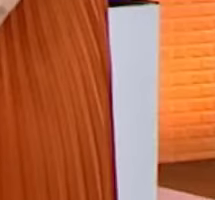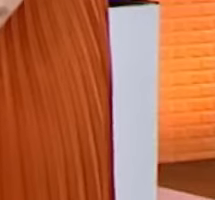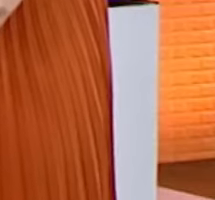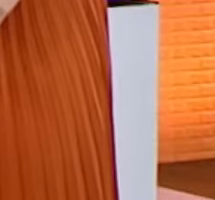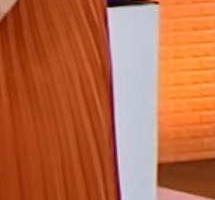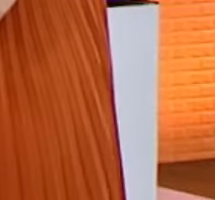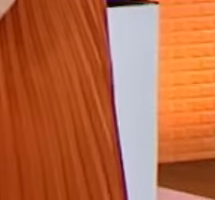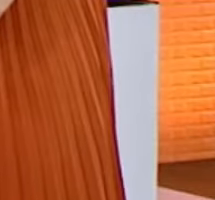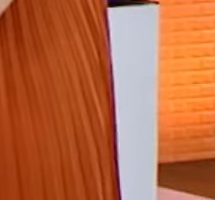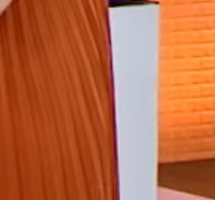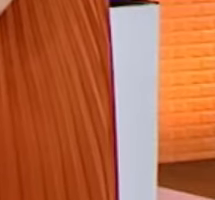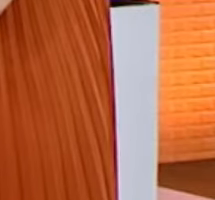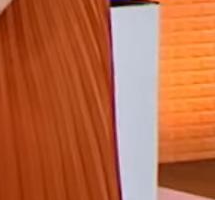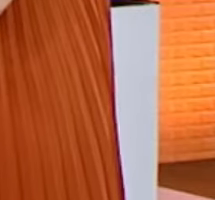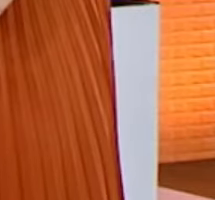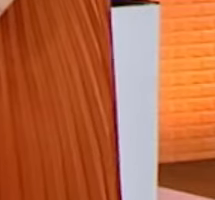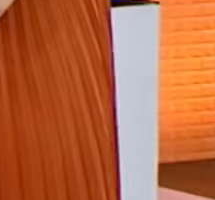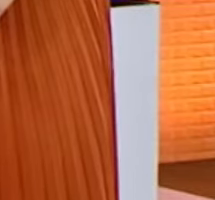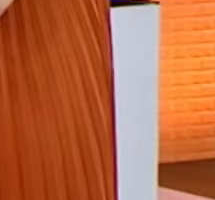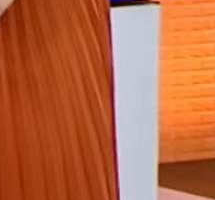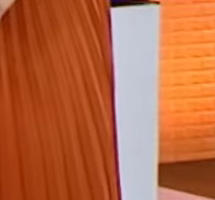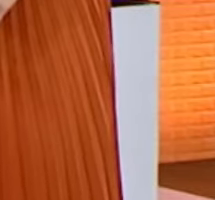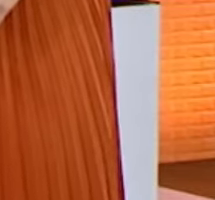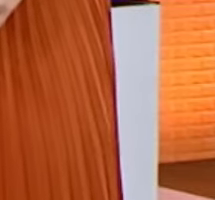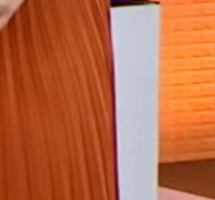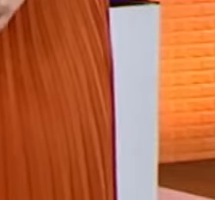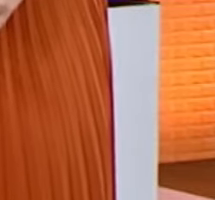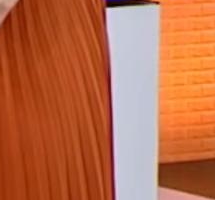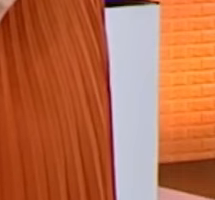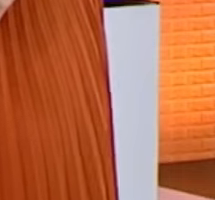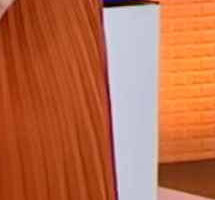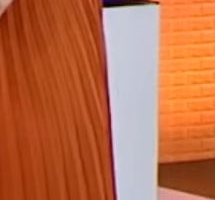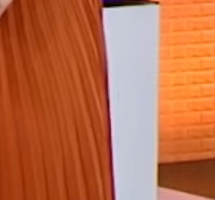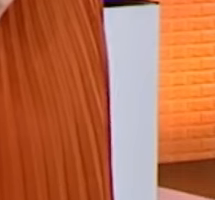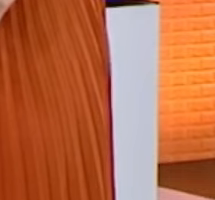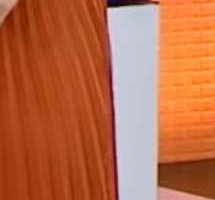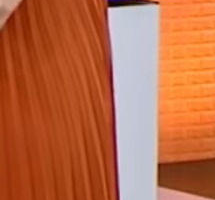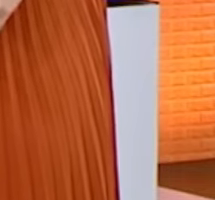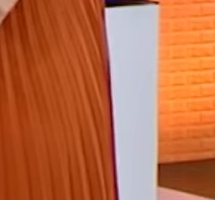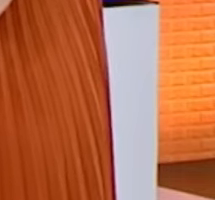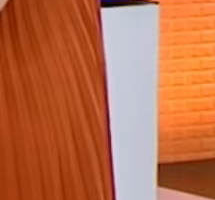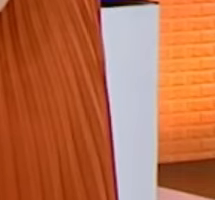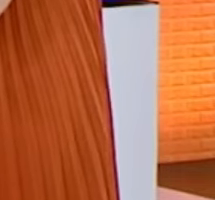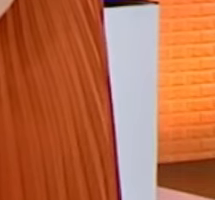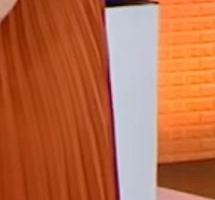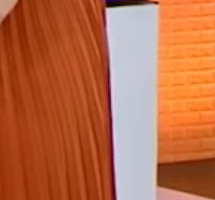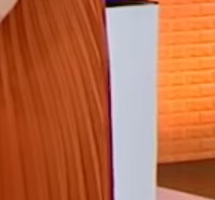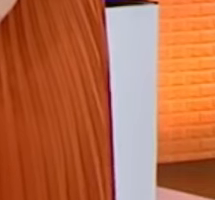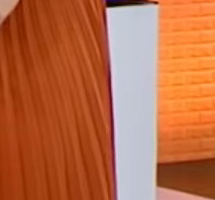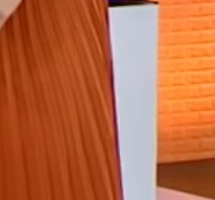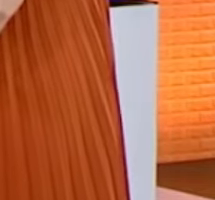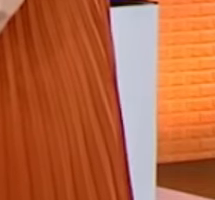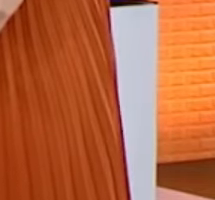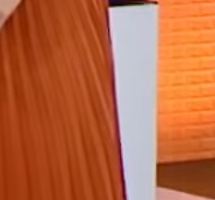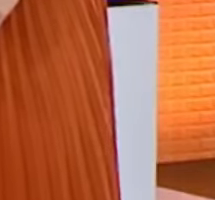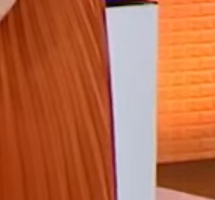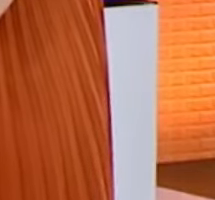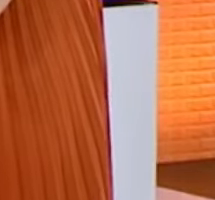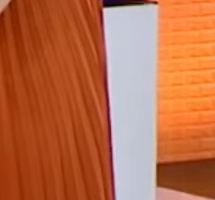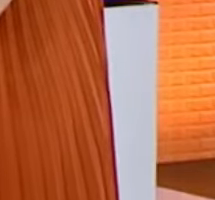Mga kapuso, para una ka sa mga balita, mag-subscribe sa GMA Integrated News sa YouTube. Sa mga kapuso abroad, subaybayan